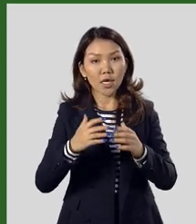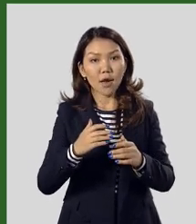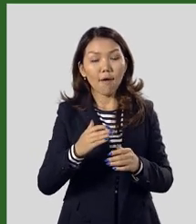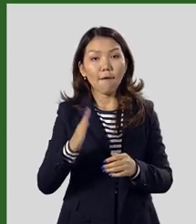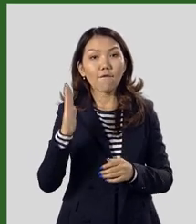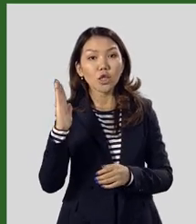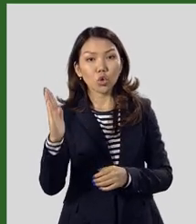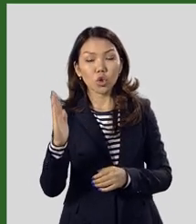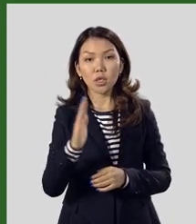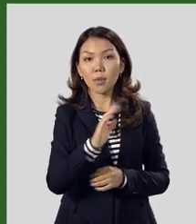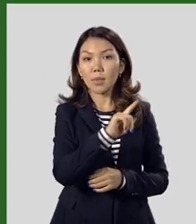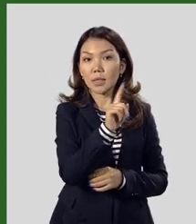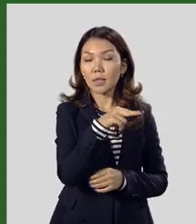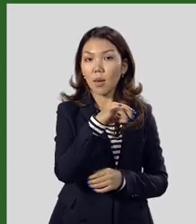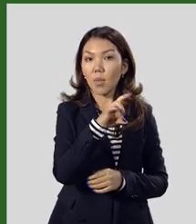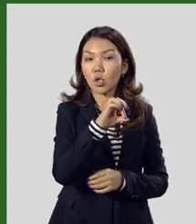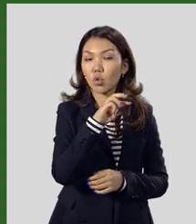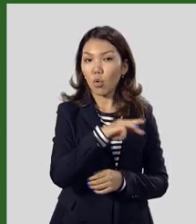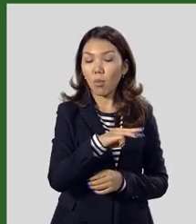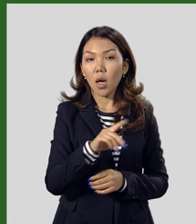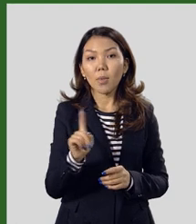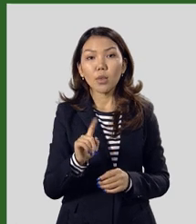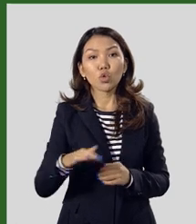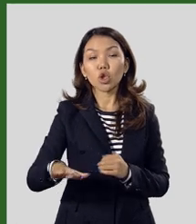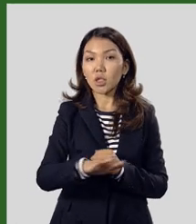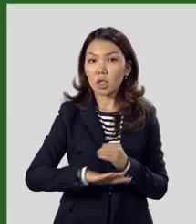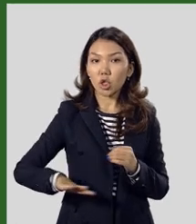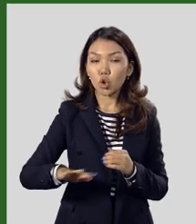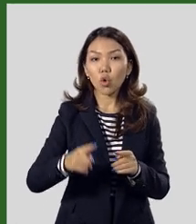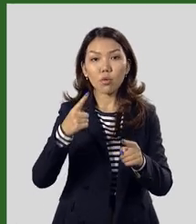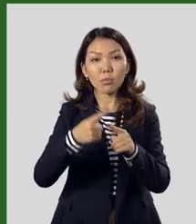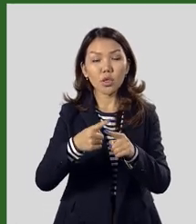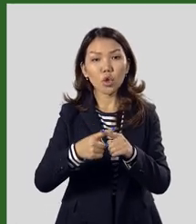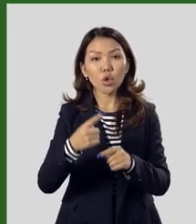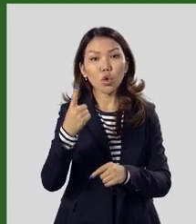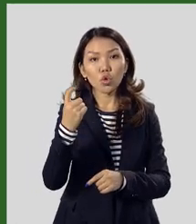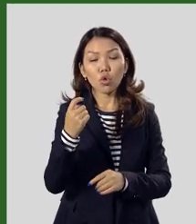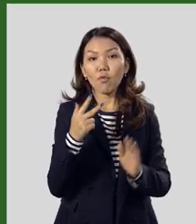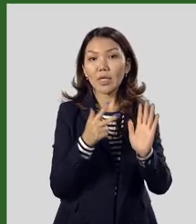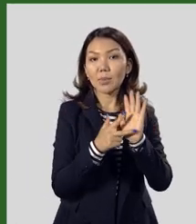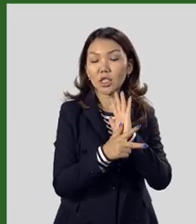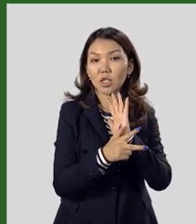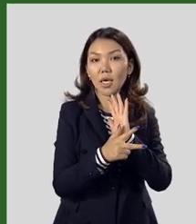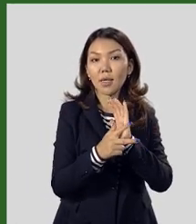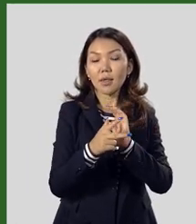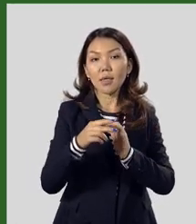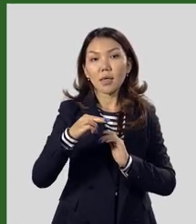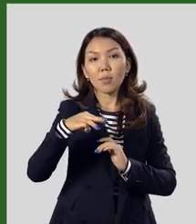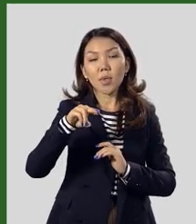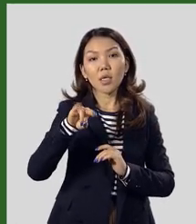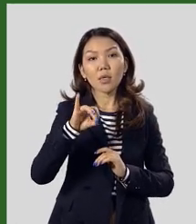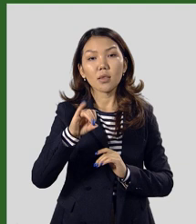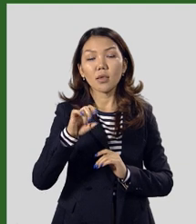западном, поскольку территорию страны пересекает 180-й меридиан и от экватора